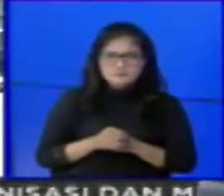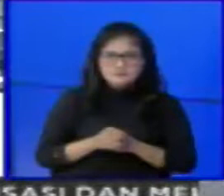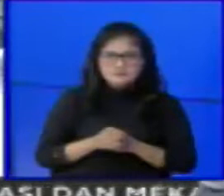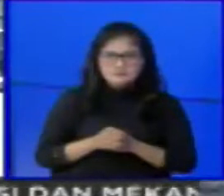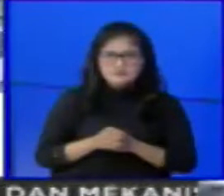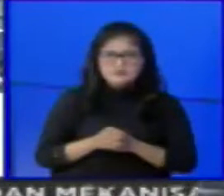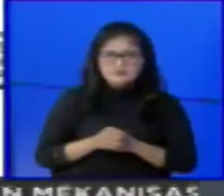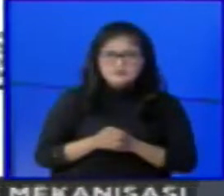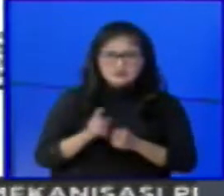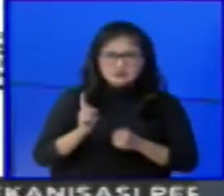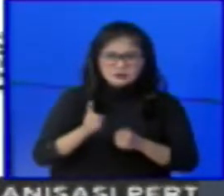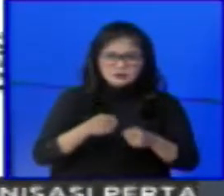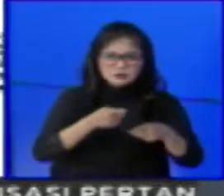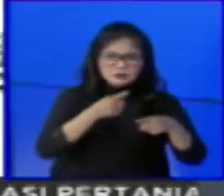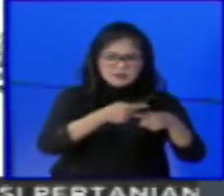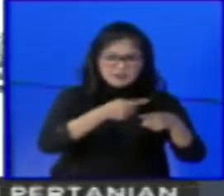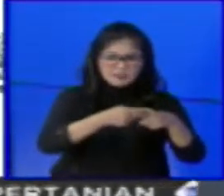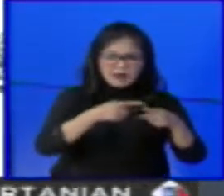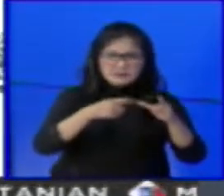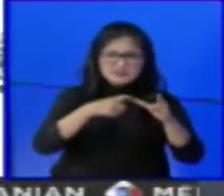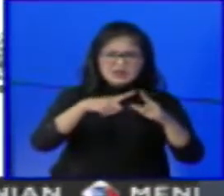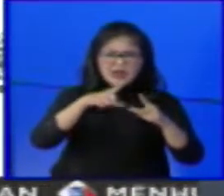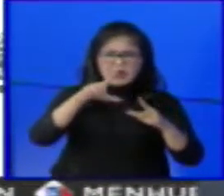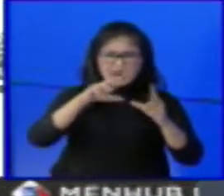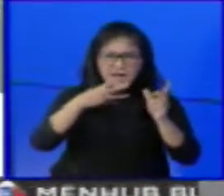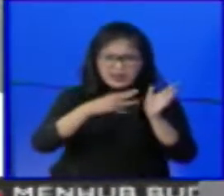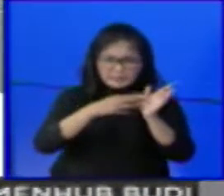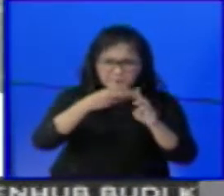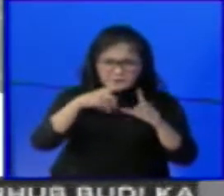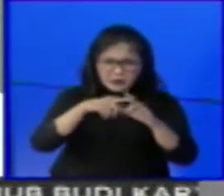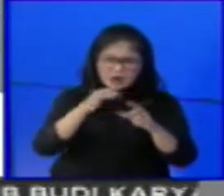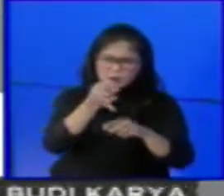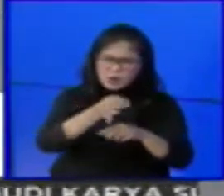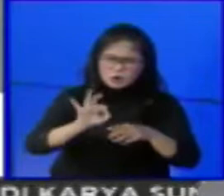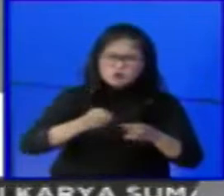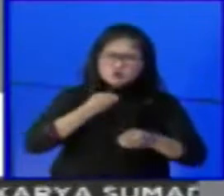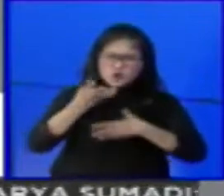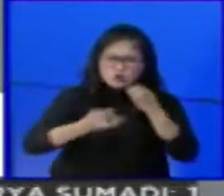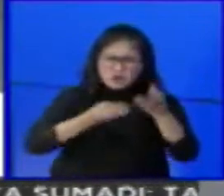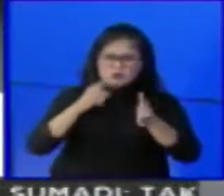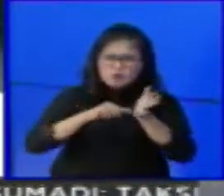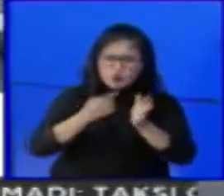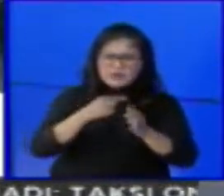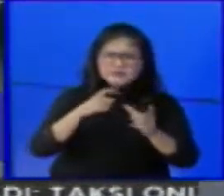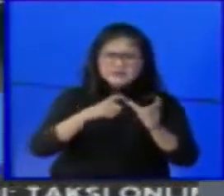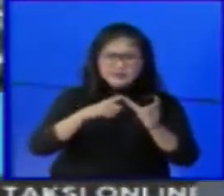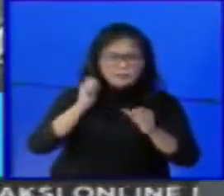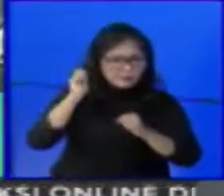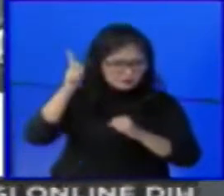Simpang Salemba Matraman merupakan salah satu rute baru perluasan sistem ganjil genap yang mulai berlaku September mendatang.